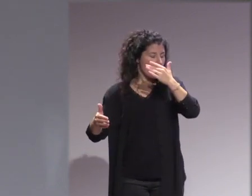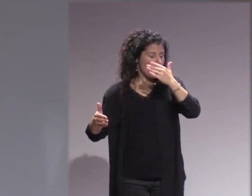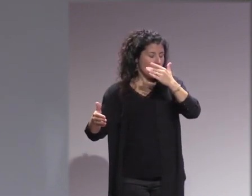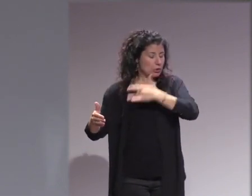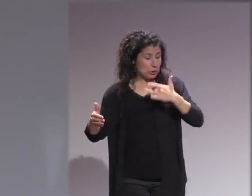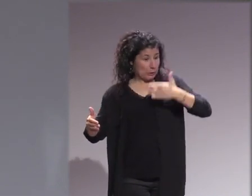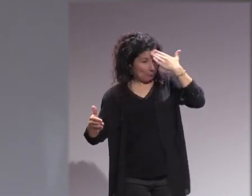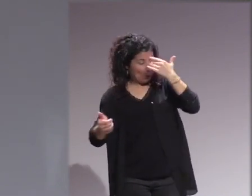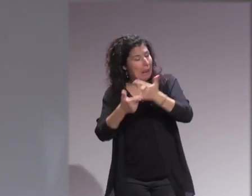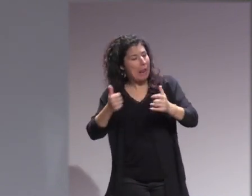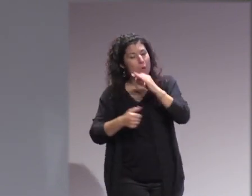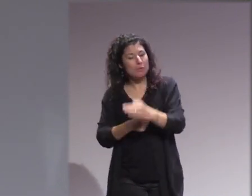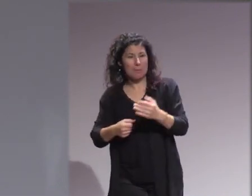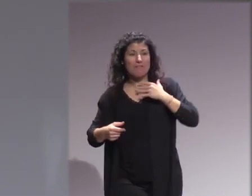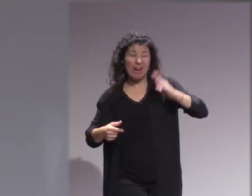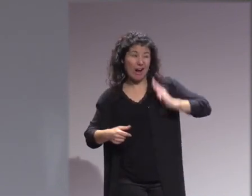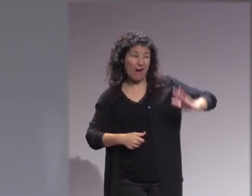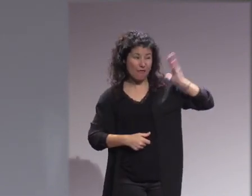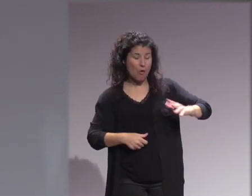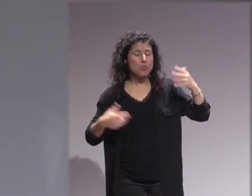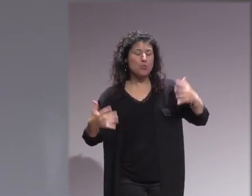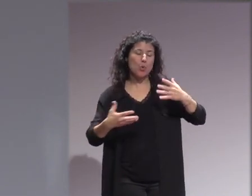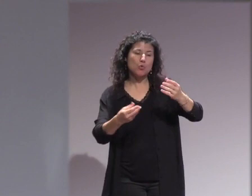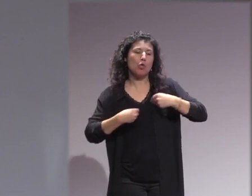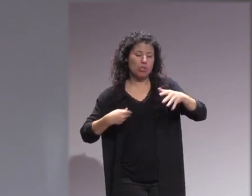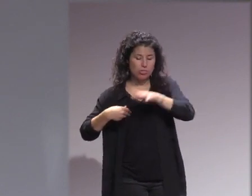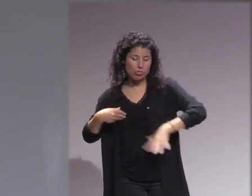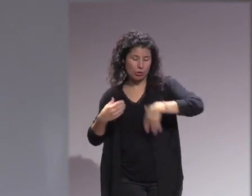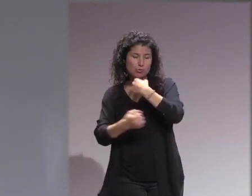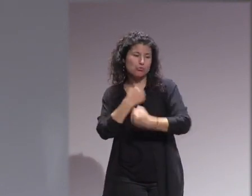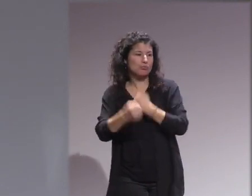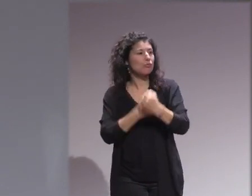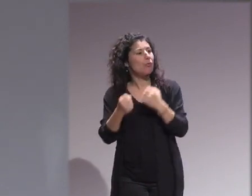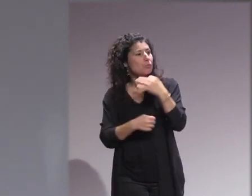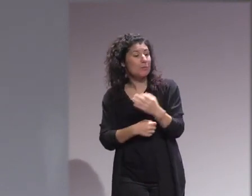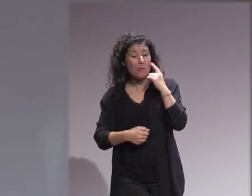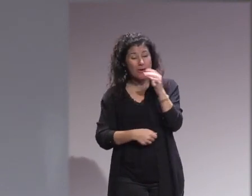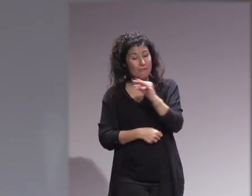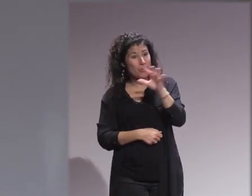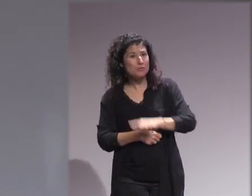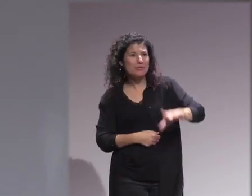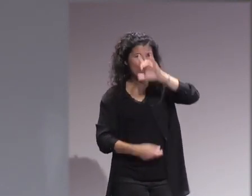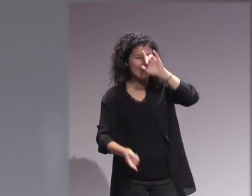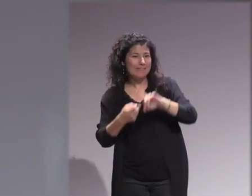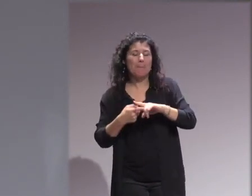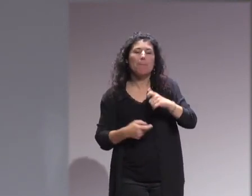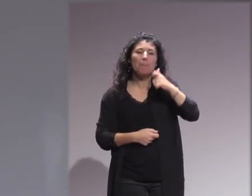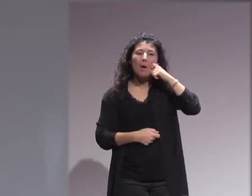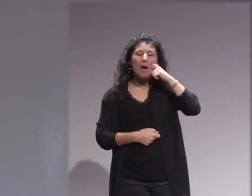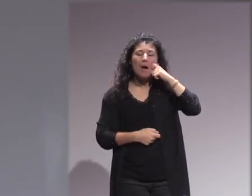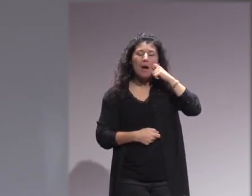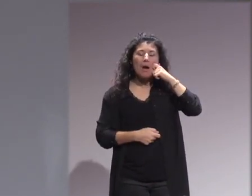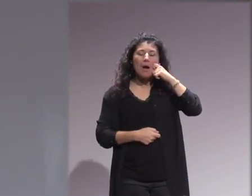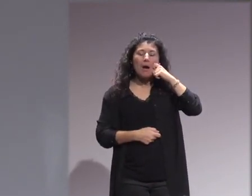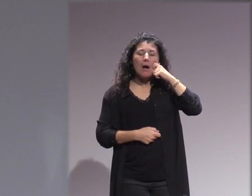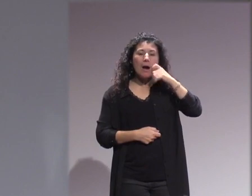longtemps, il y a eu vraiment du mal de fait. Il y a eu du mal de fait parce qu'en plus, en France, comme la question raciale est un tabou, être une personne adoptée transraciale